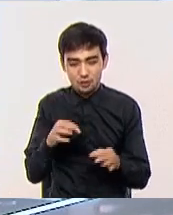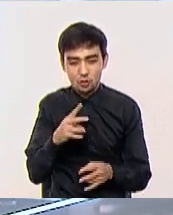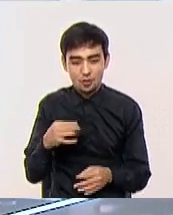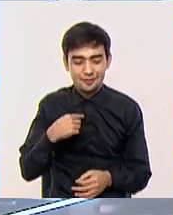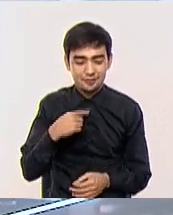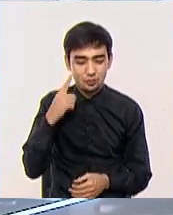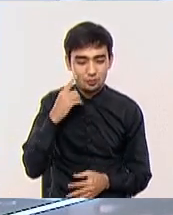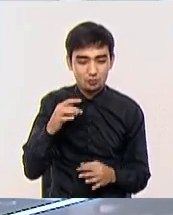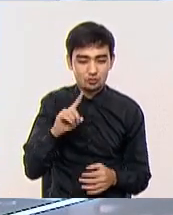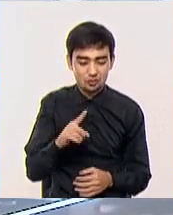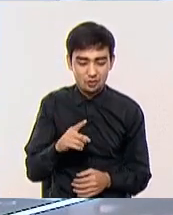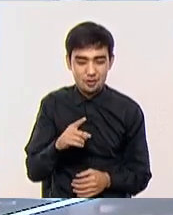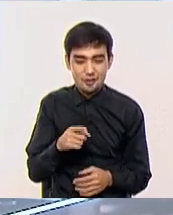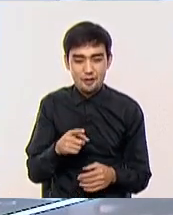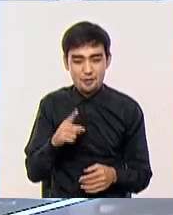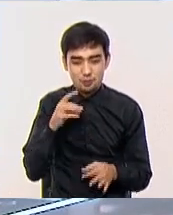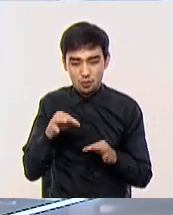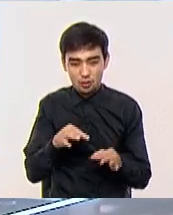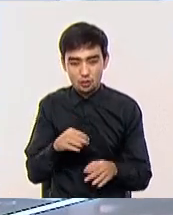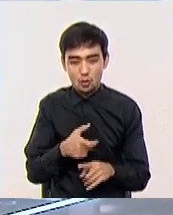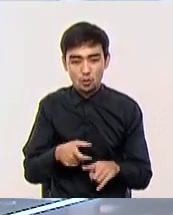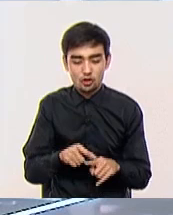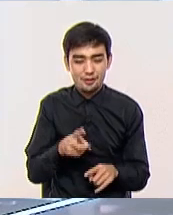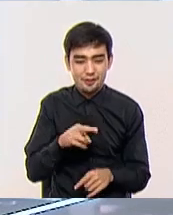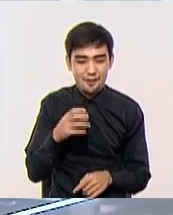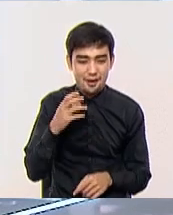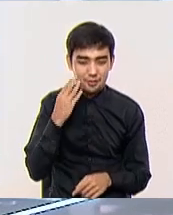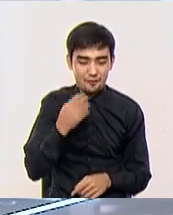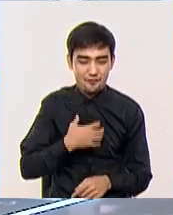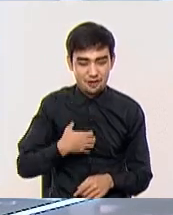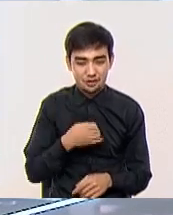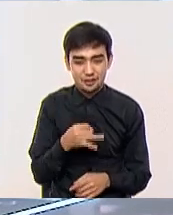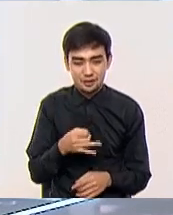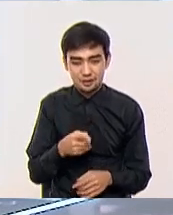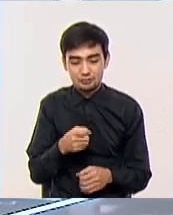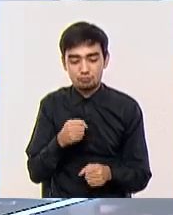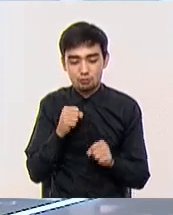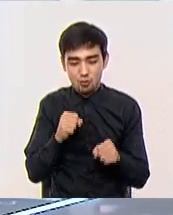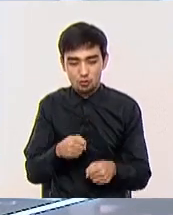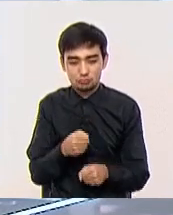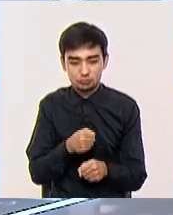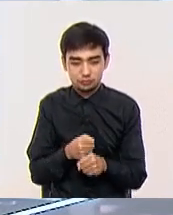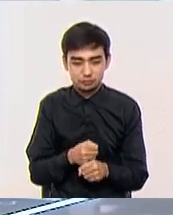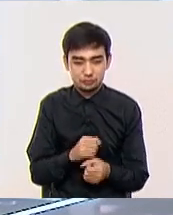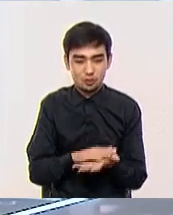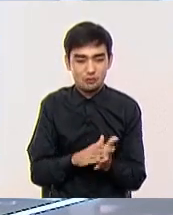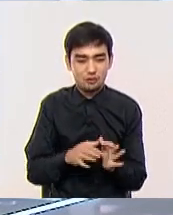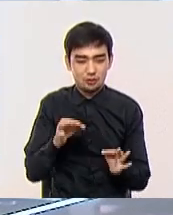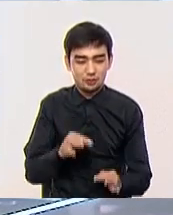что так как проект очень значимый для Алматы, это можно все предусмотреть в рамках контрактов.